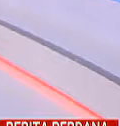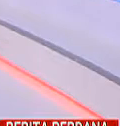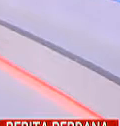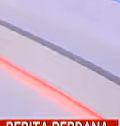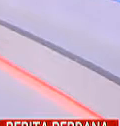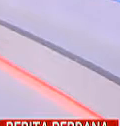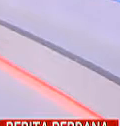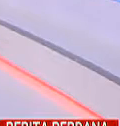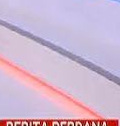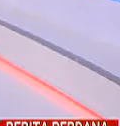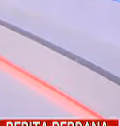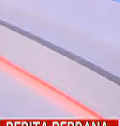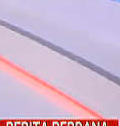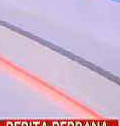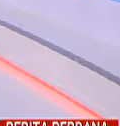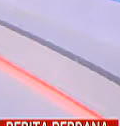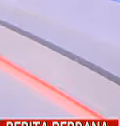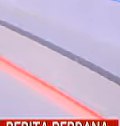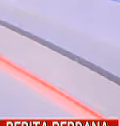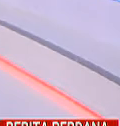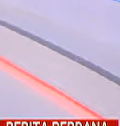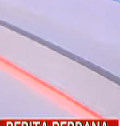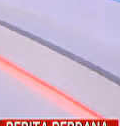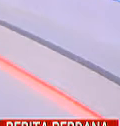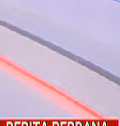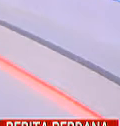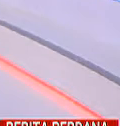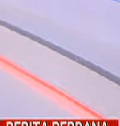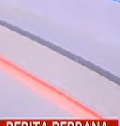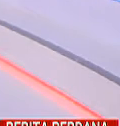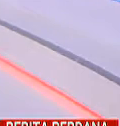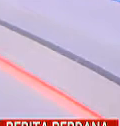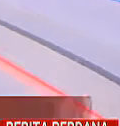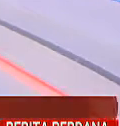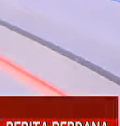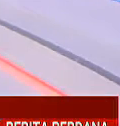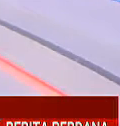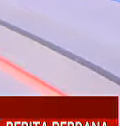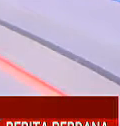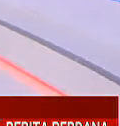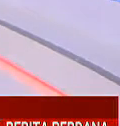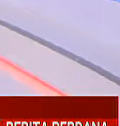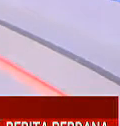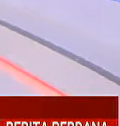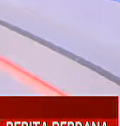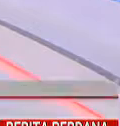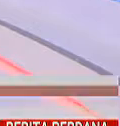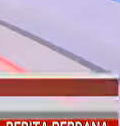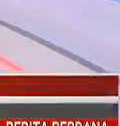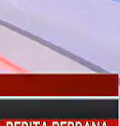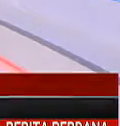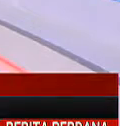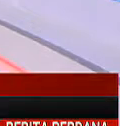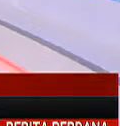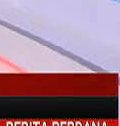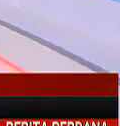di negara ini. Menerusi Malaysia BIS, usahawan boleh mendaftar dan memohon lesen perniagaan secara dalam talian dengan lebih